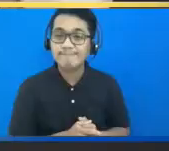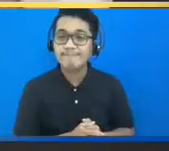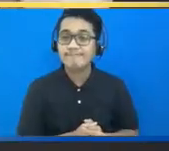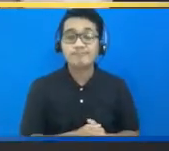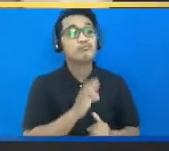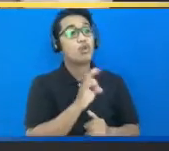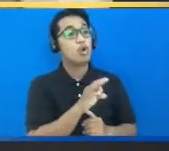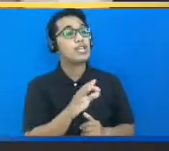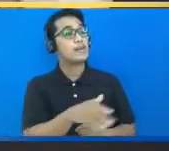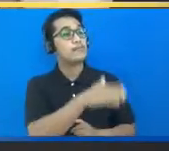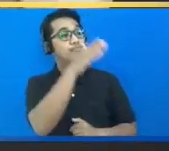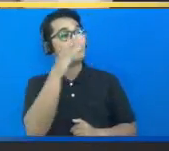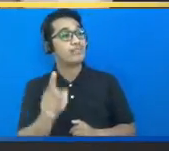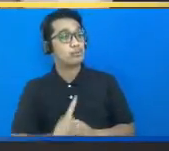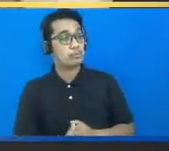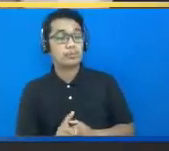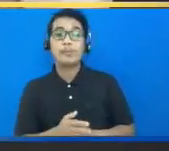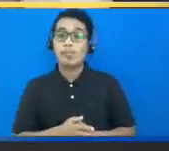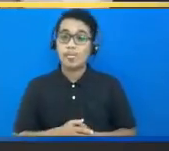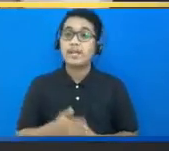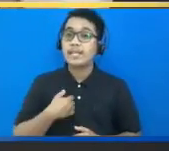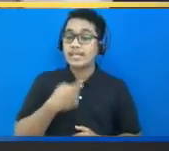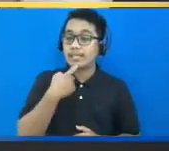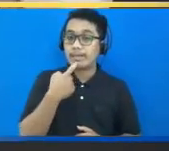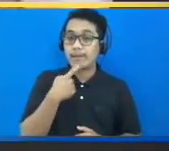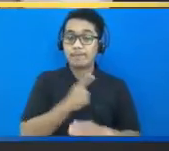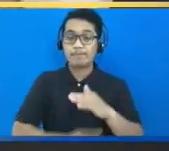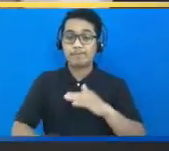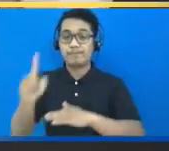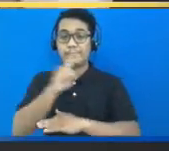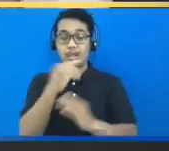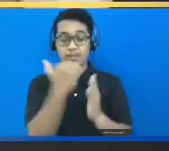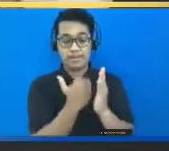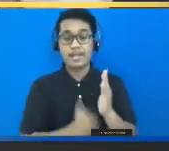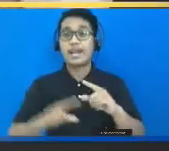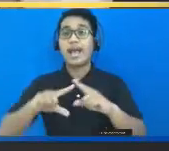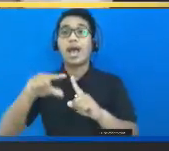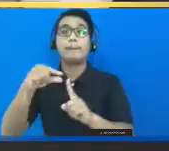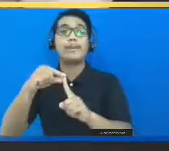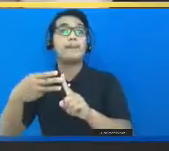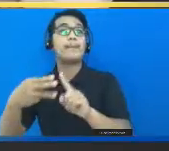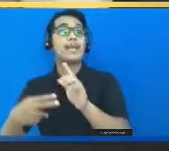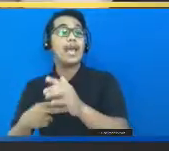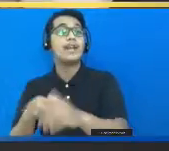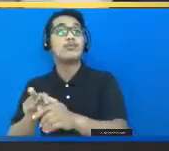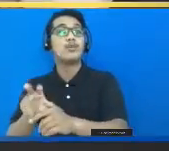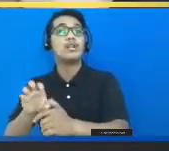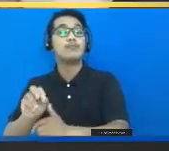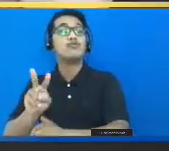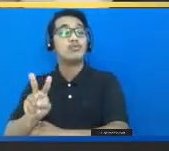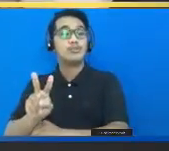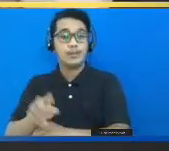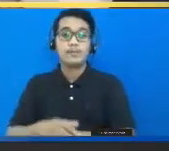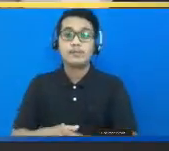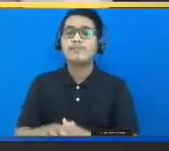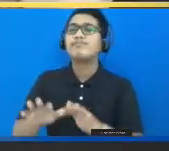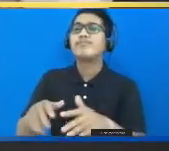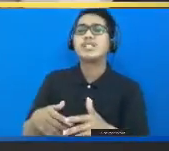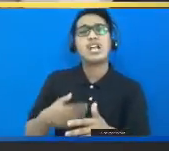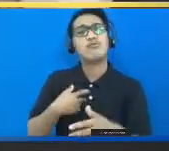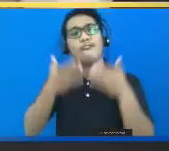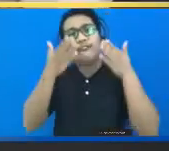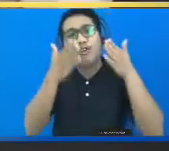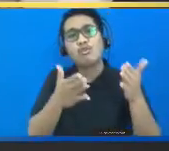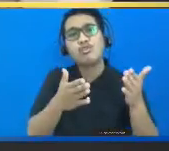memohon terkait dengan prioritas Khan APBN 2022 nih kebijakan yang apa yang perlu jadiin fokus